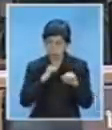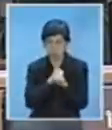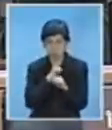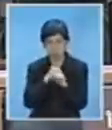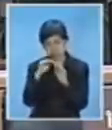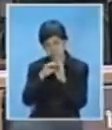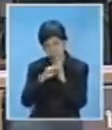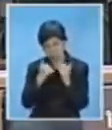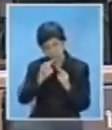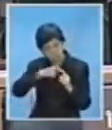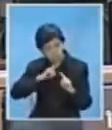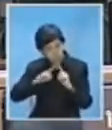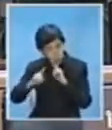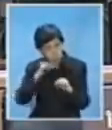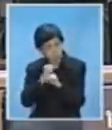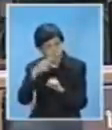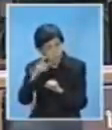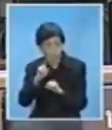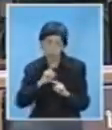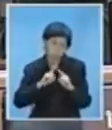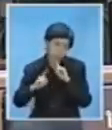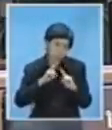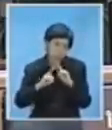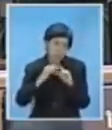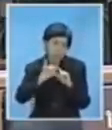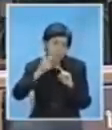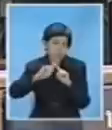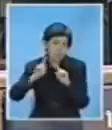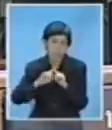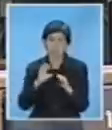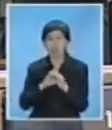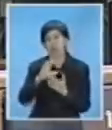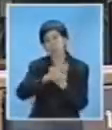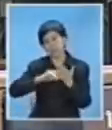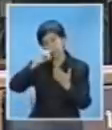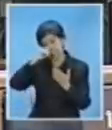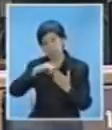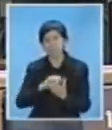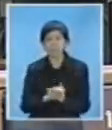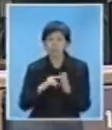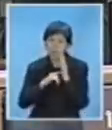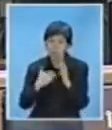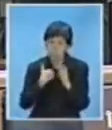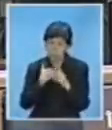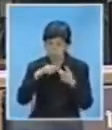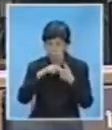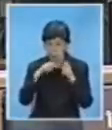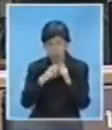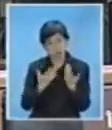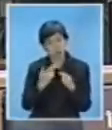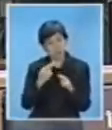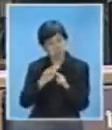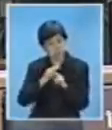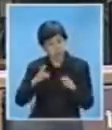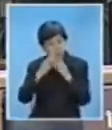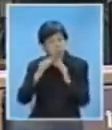ยนี้นำไปให้เป็นประโยชน์ในการต่อรองในเรื่องอื่นๆให้กับประเทศไทยนะคะเช่นการแก้ปัญหามรดกโลกในกร